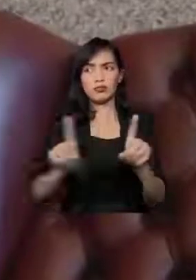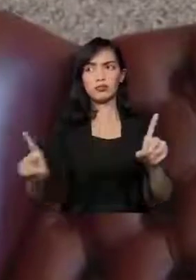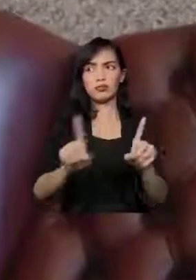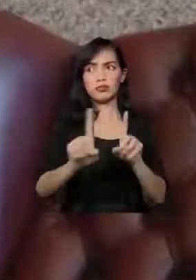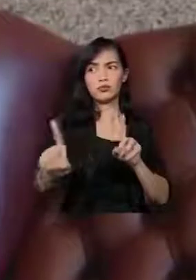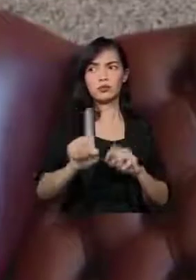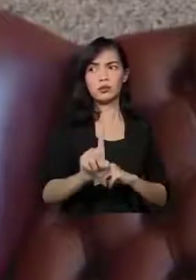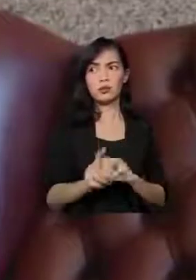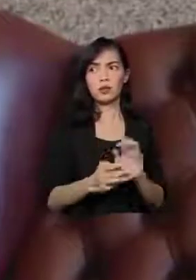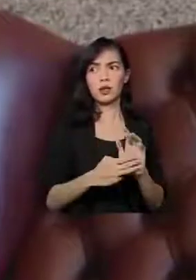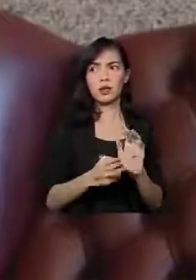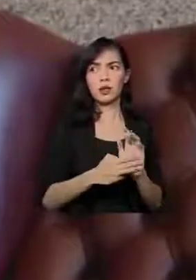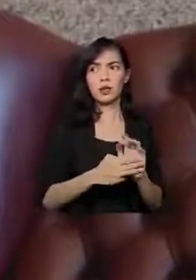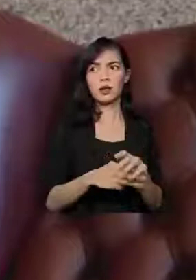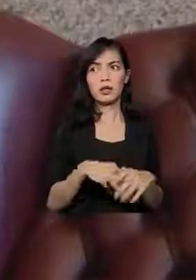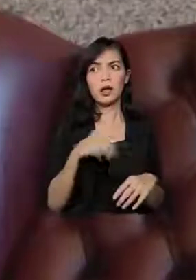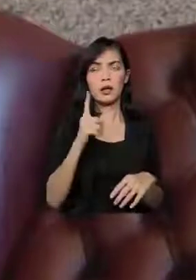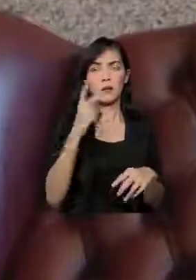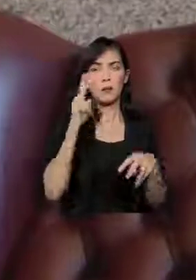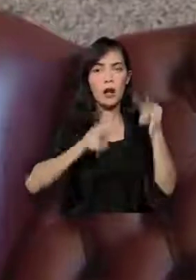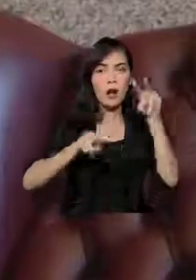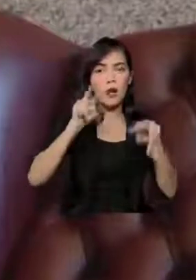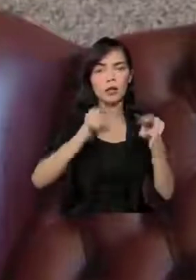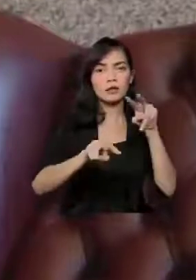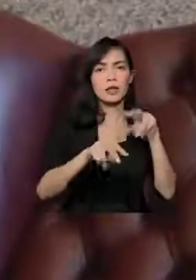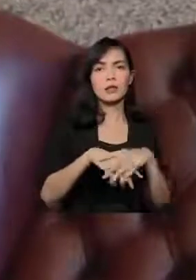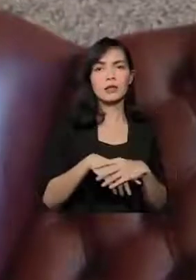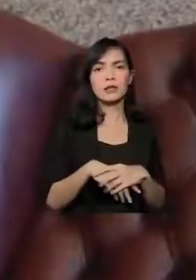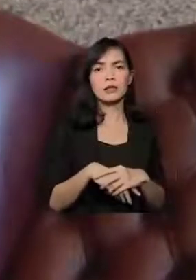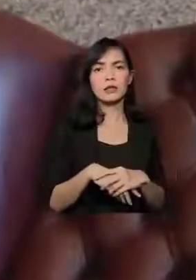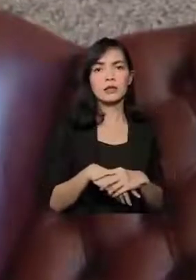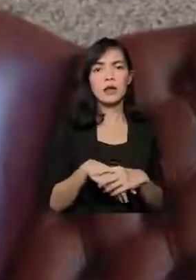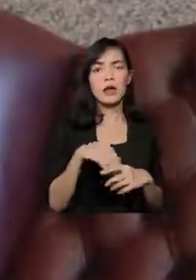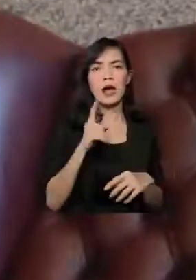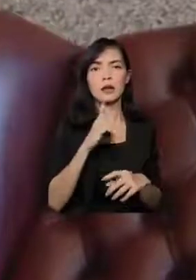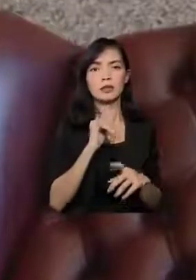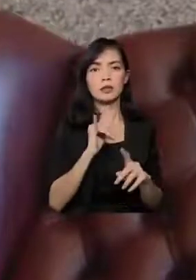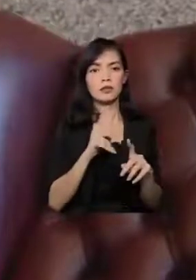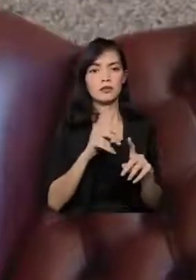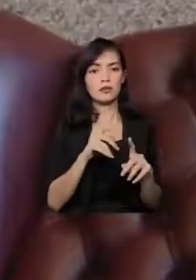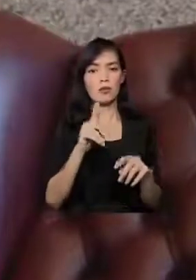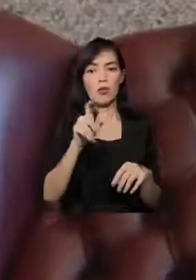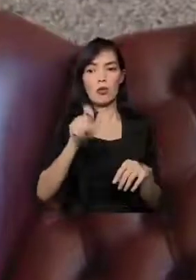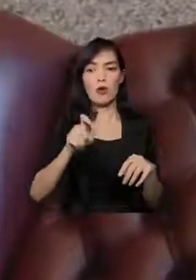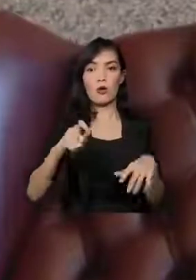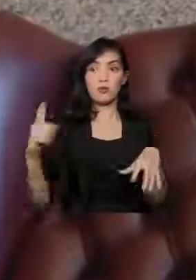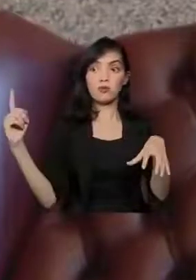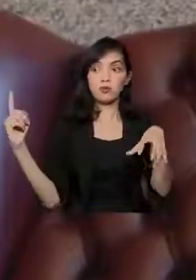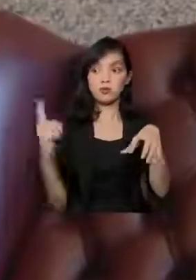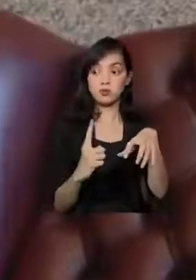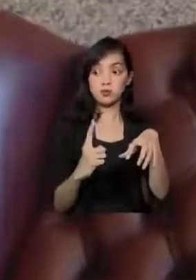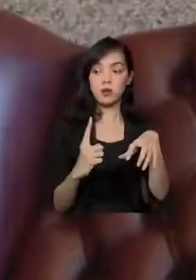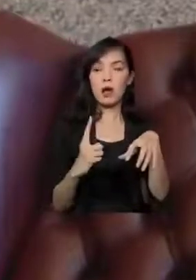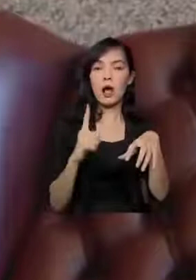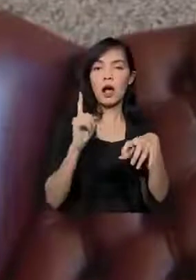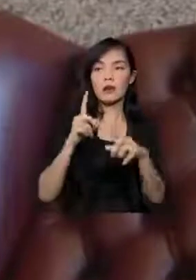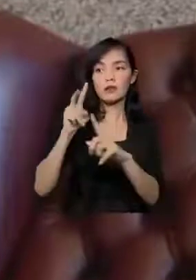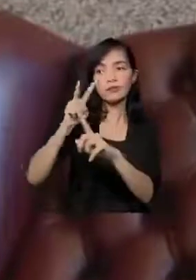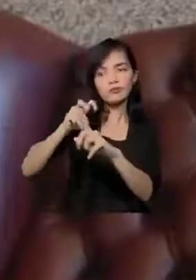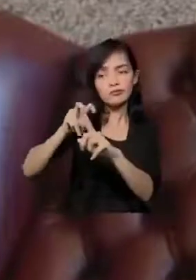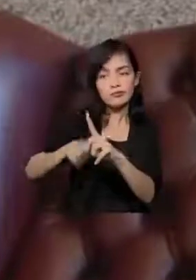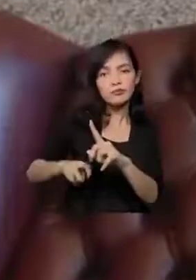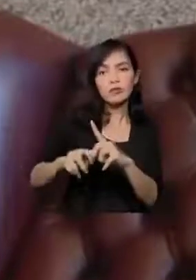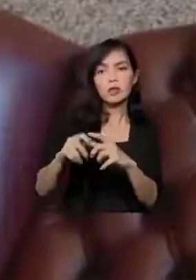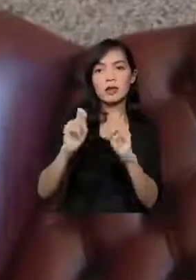juga ada yang mengawasi yang ketiga itu ada er tracking jadi setiap orang kemudian melakukan pendaftaran